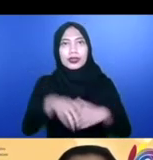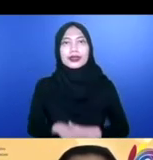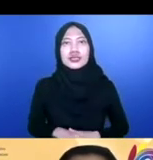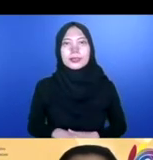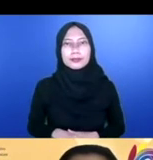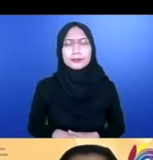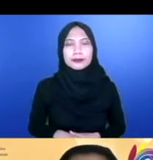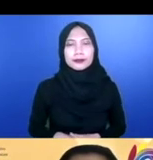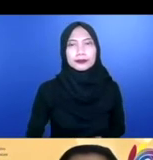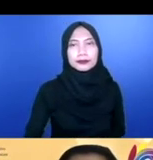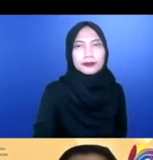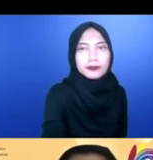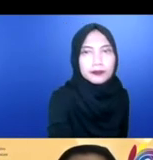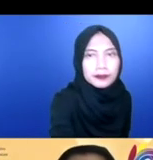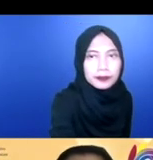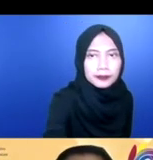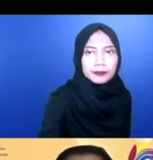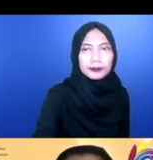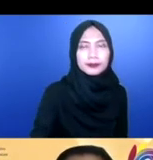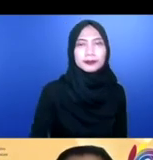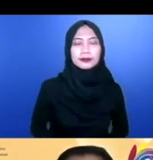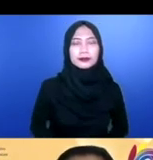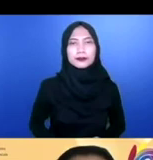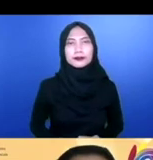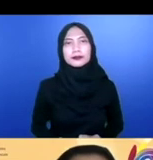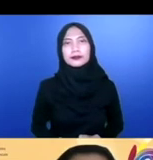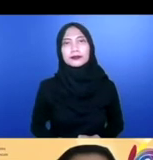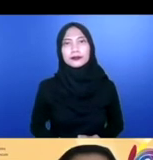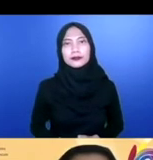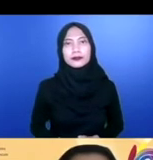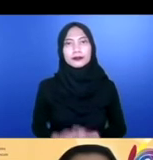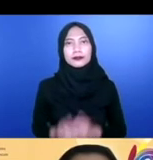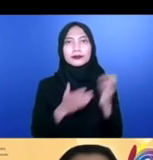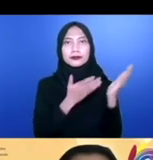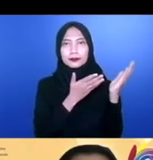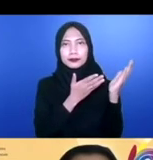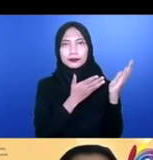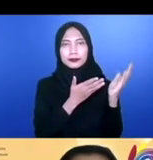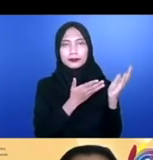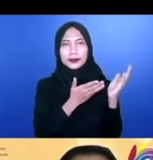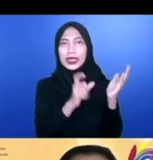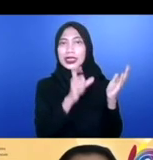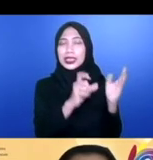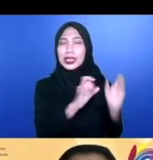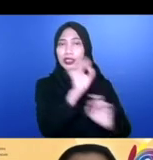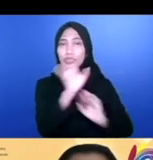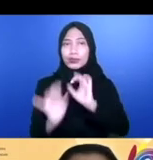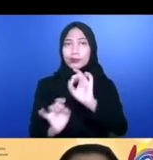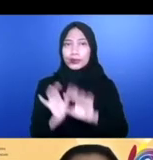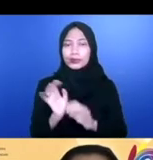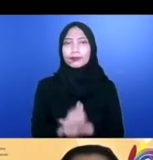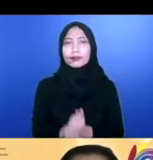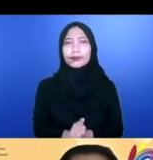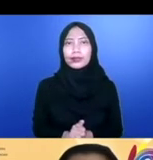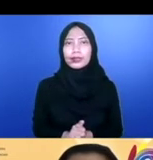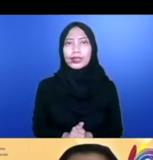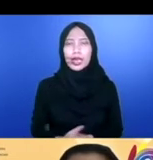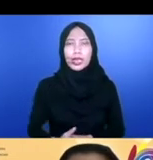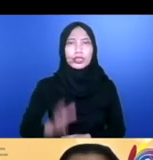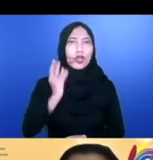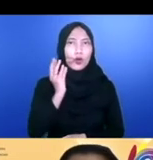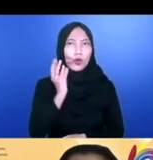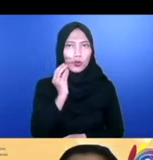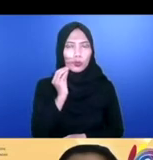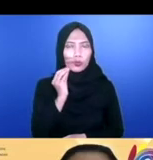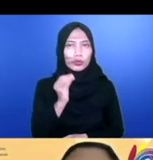masing-masing jenis lembaga keuangan atau LJK dengan berbagai macam cara, lihat dari sisi umur, strata sosial,